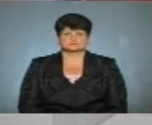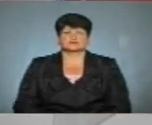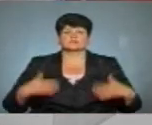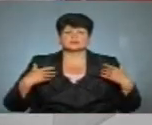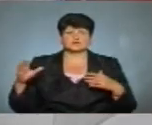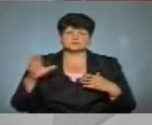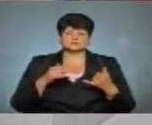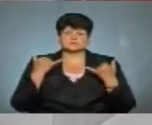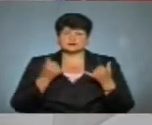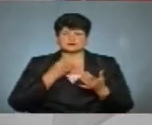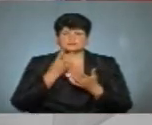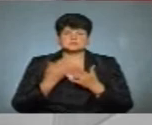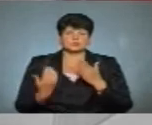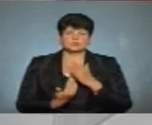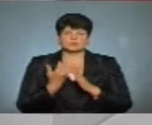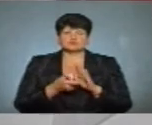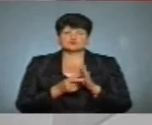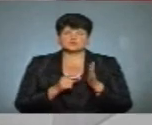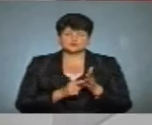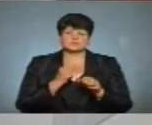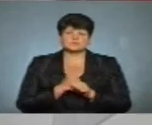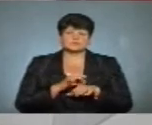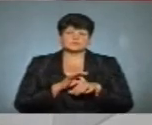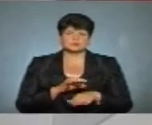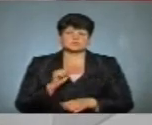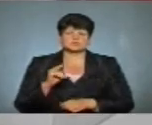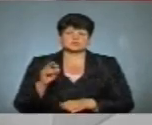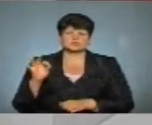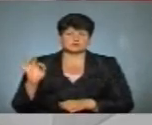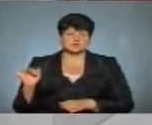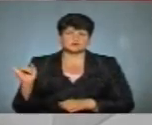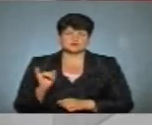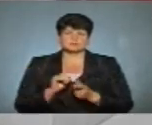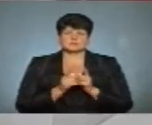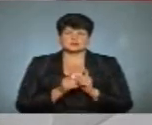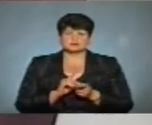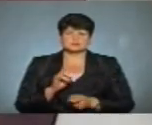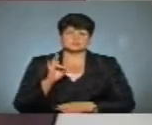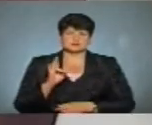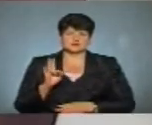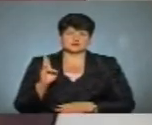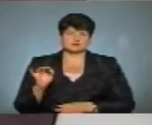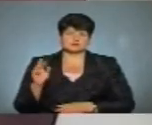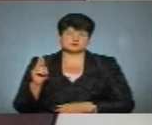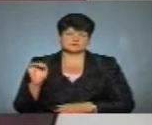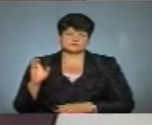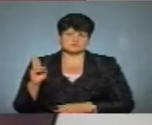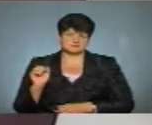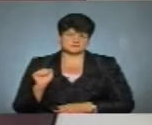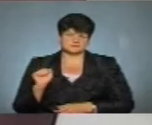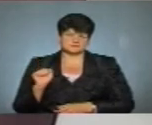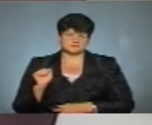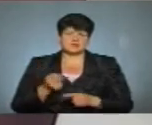вітаю усіх, хто зараз з нами. Ви дивитесь новини. У студії працює ведуча Анастасія Чичко і сурдоперекладач Надія Куцовська. У